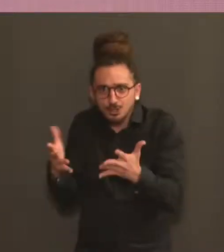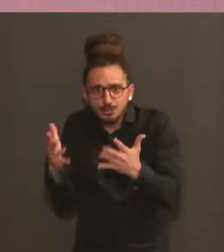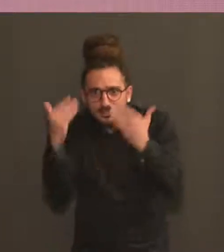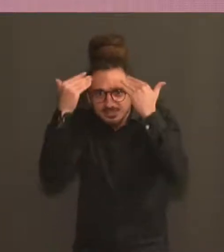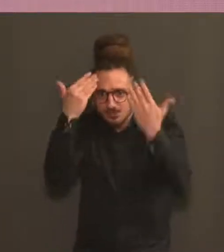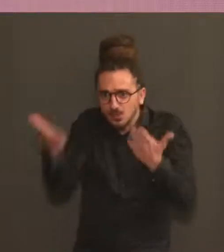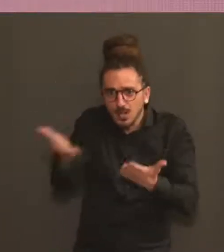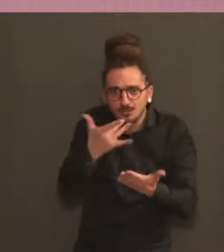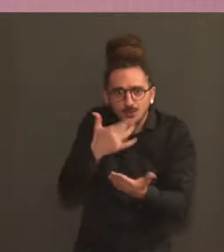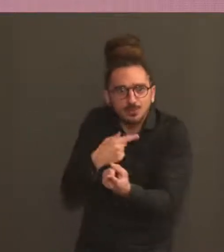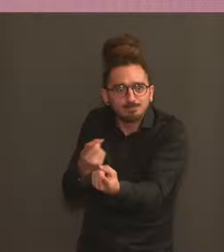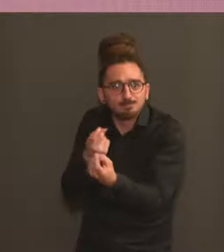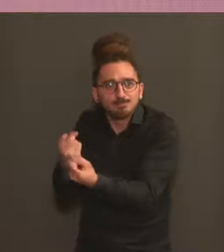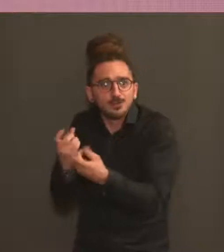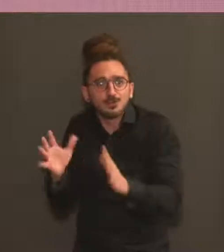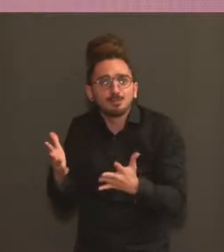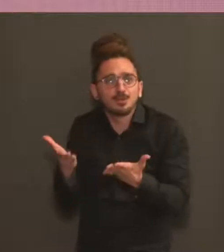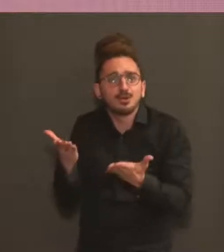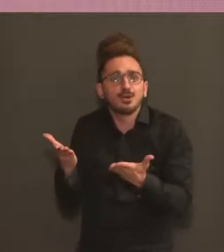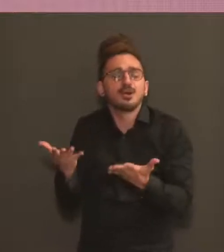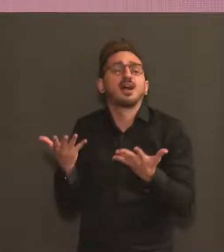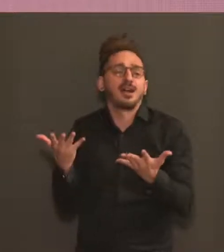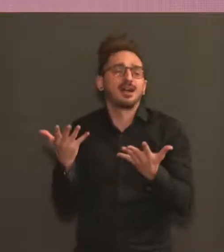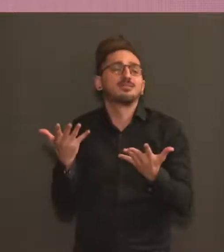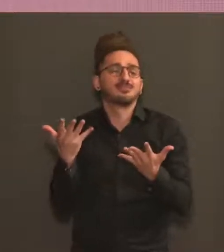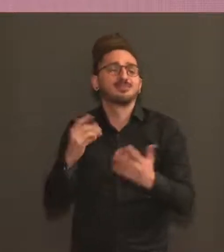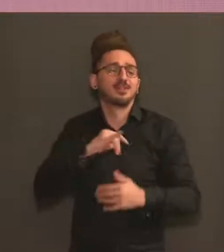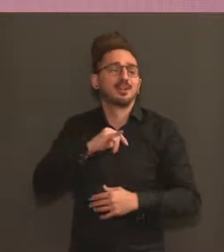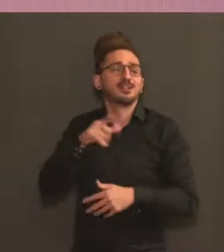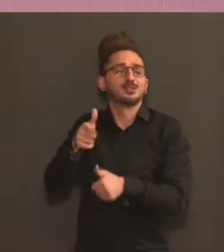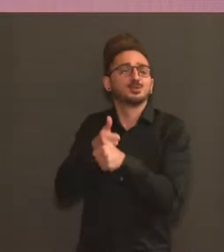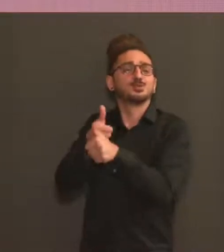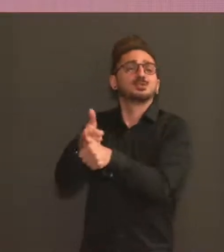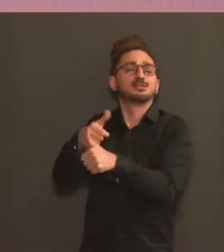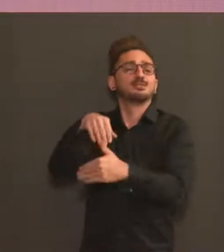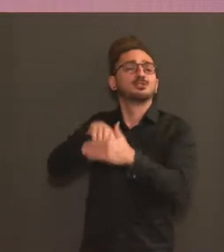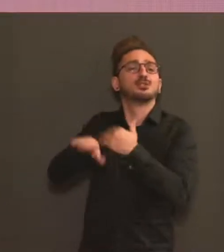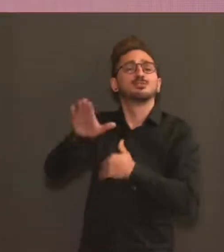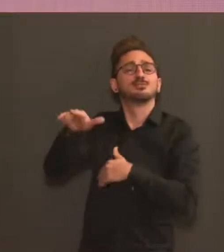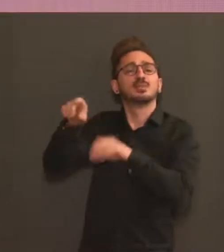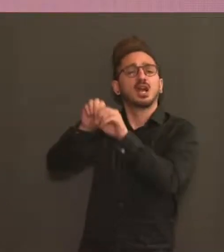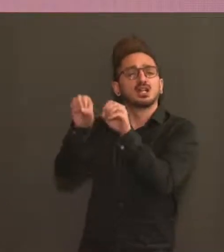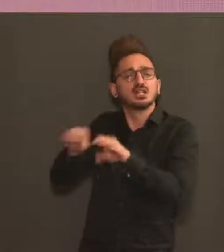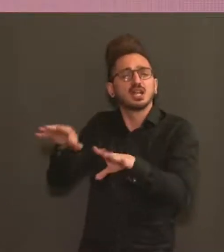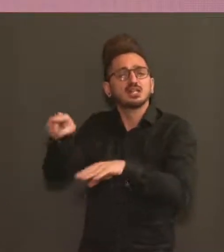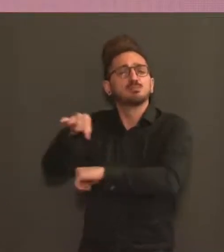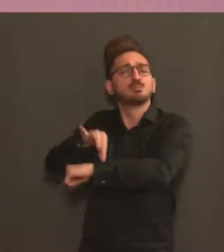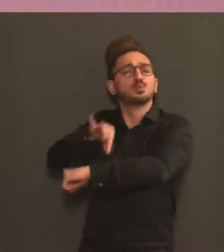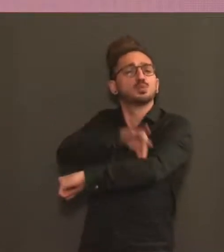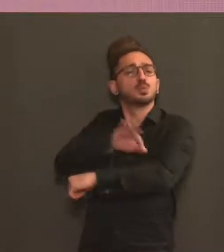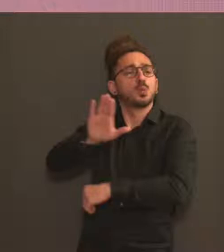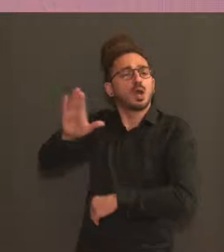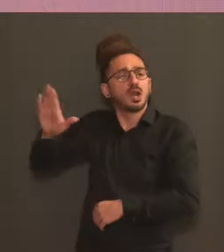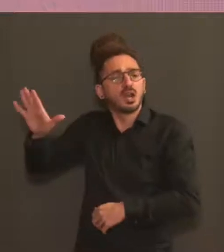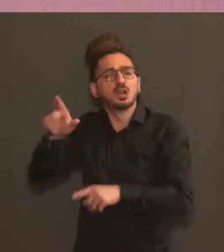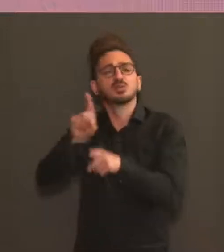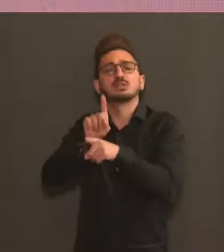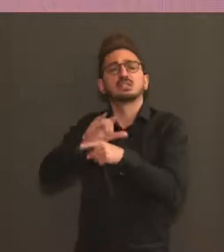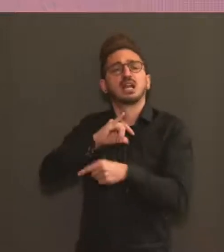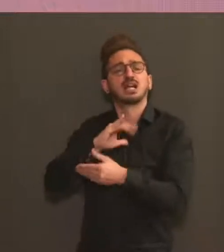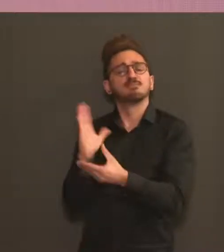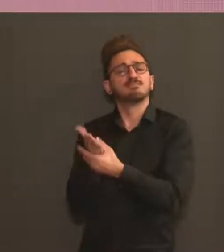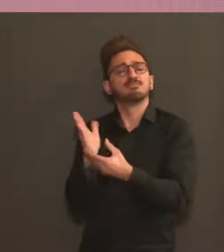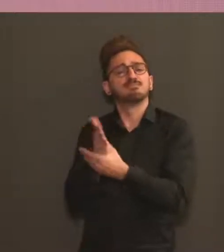sont recherchés grâce à un algorithme dans les bases de données des mutuelles et dans les dossiers médicaux